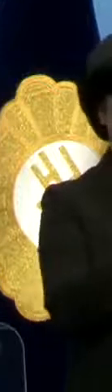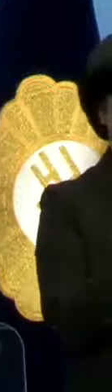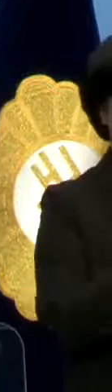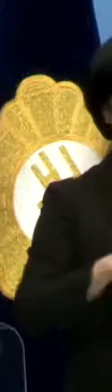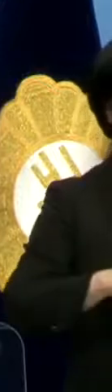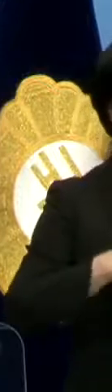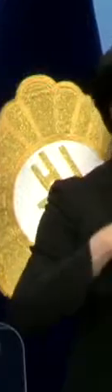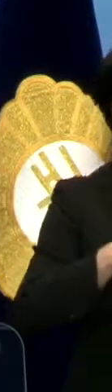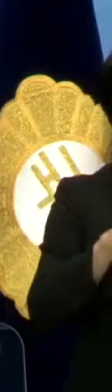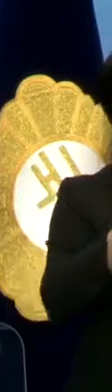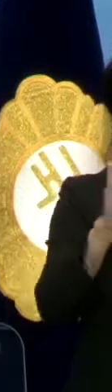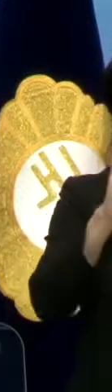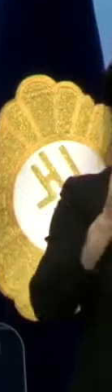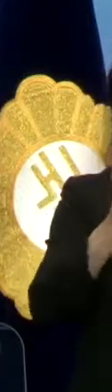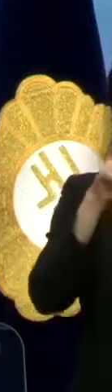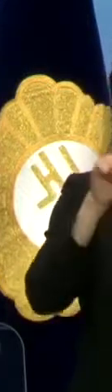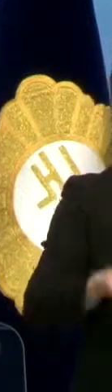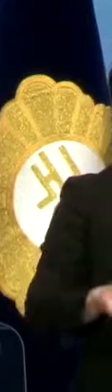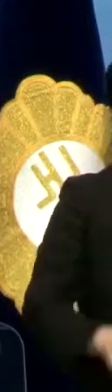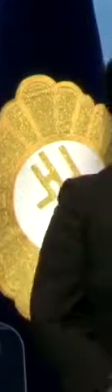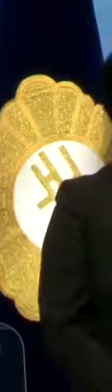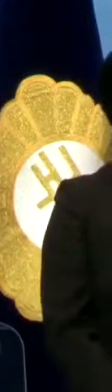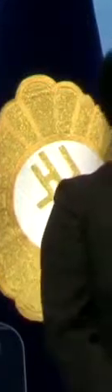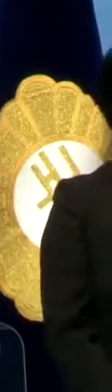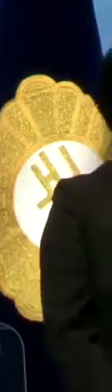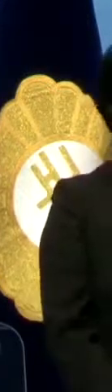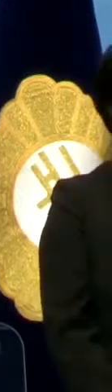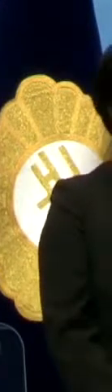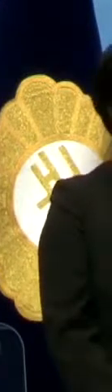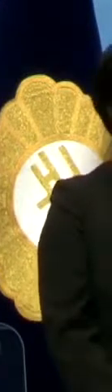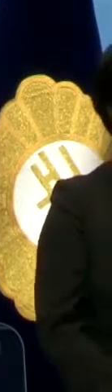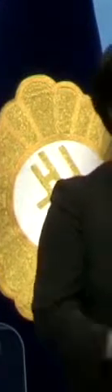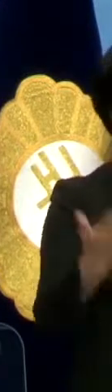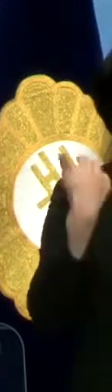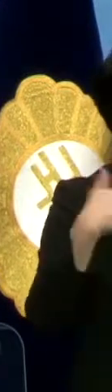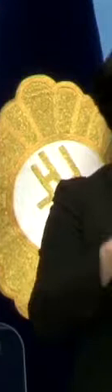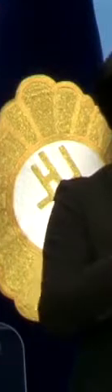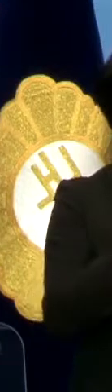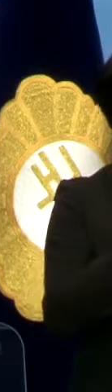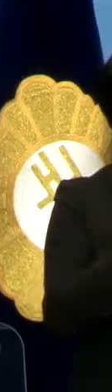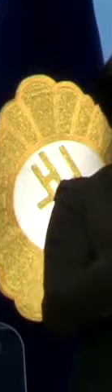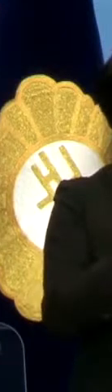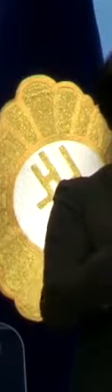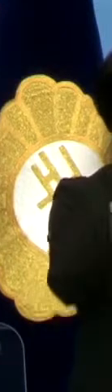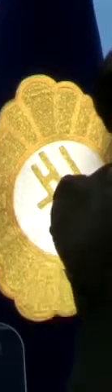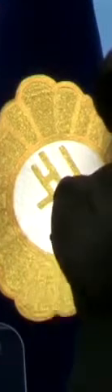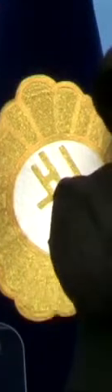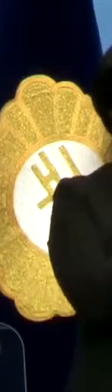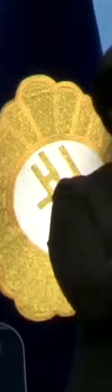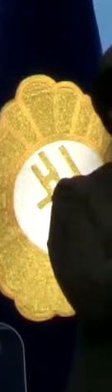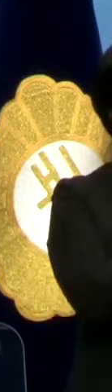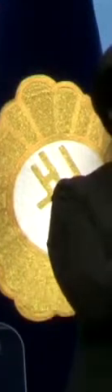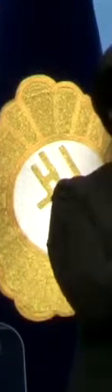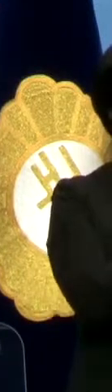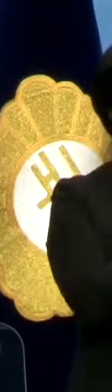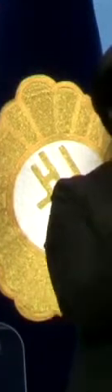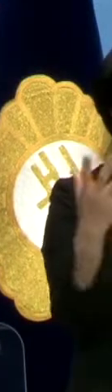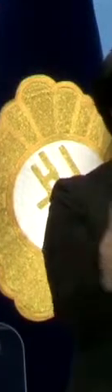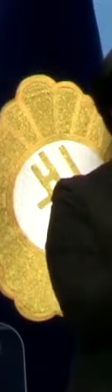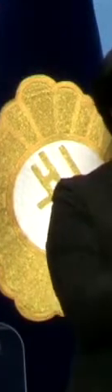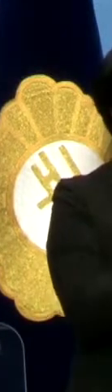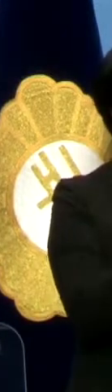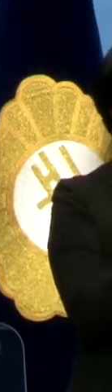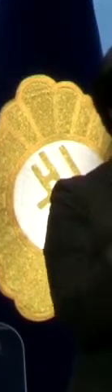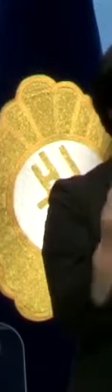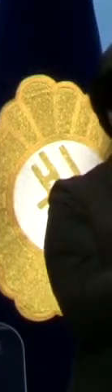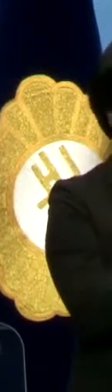정의당 이은주입니다. 조금 전 소통관에서 열린 경찰법 전부 개정안이